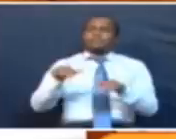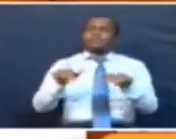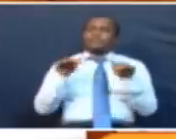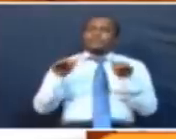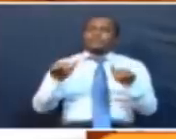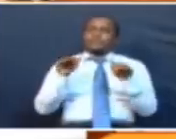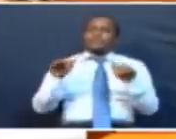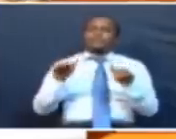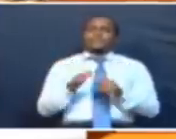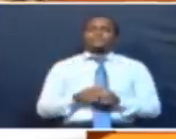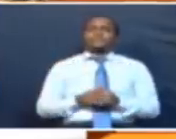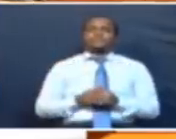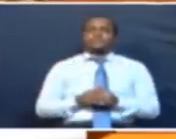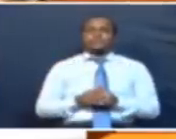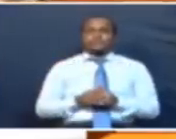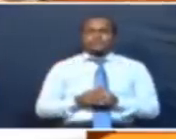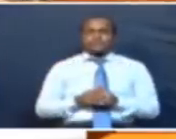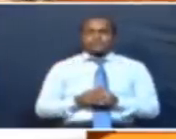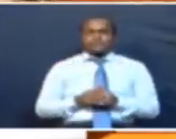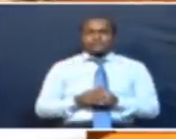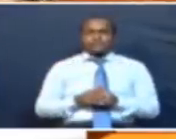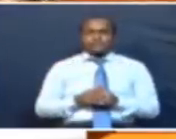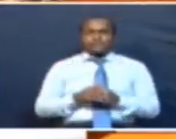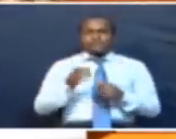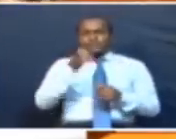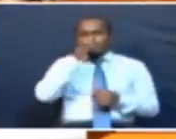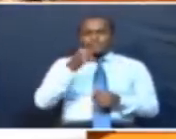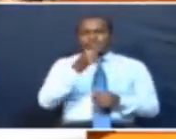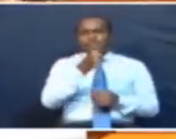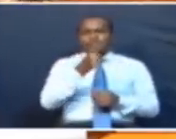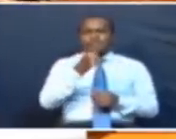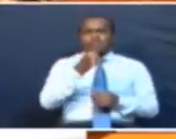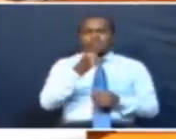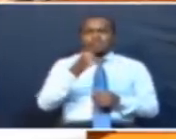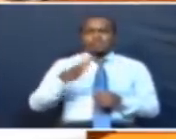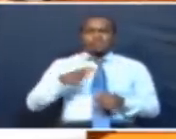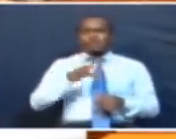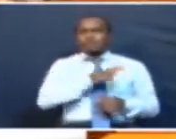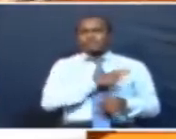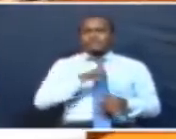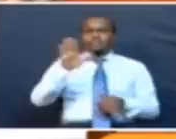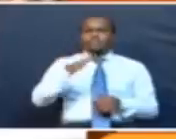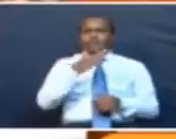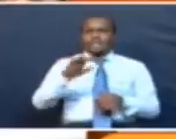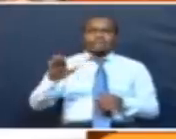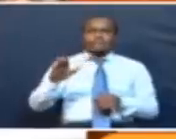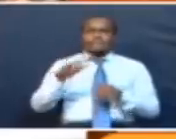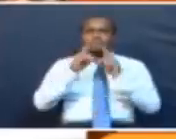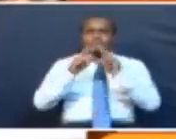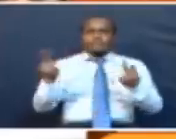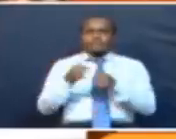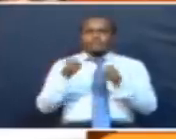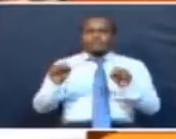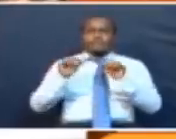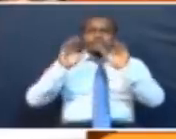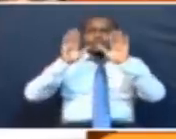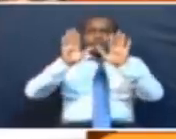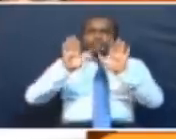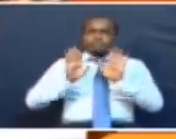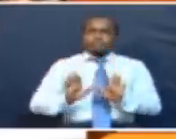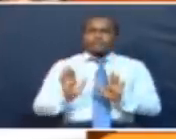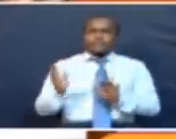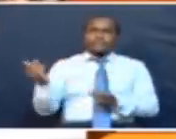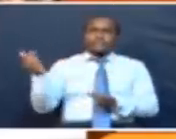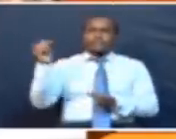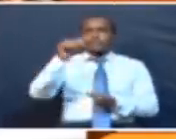wakimkosoa Matiang'i. Kusarau komiti ya bunge, hatutakuwa na amani. Ni muhimu tusamon akuje